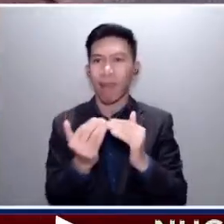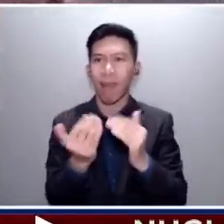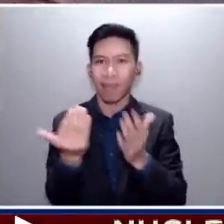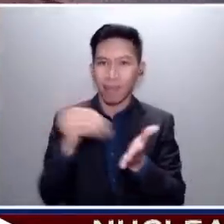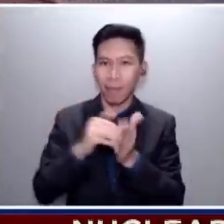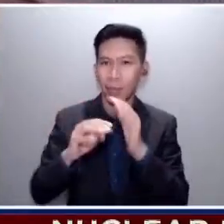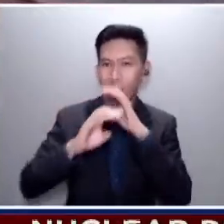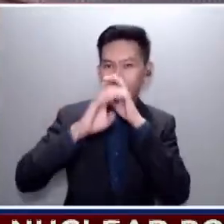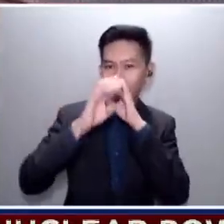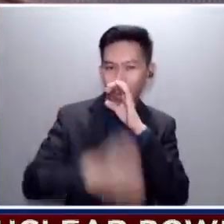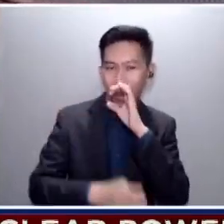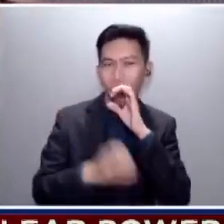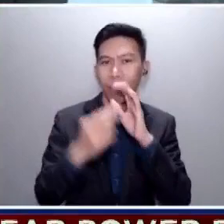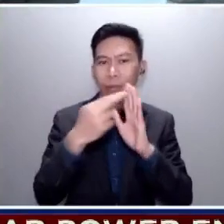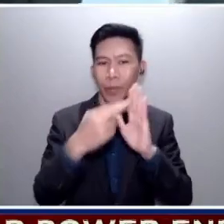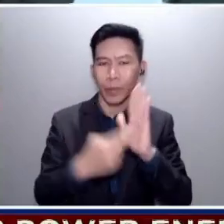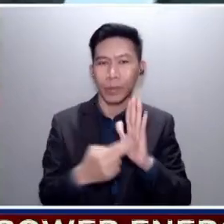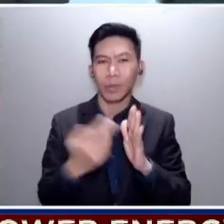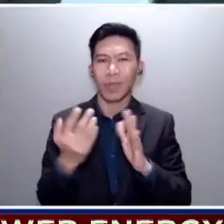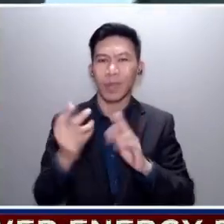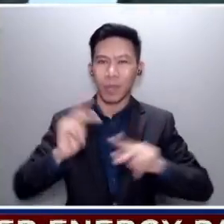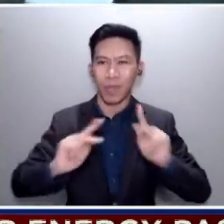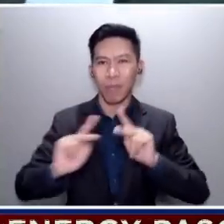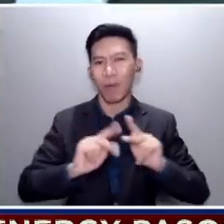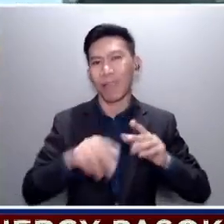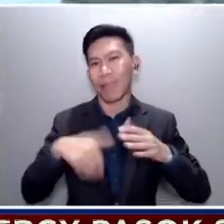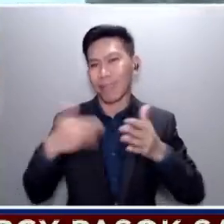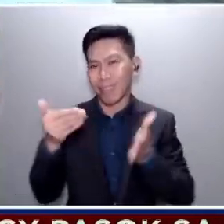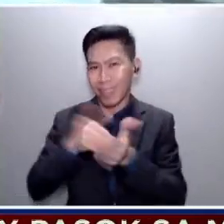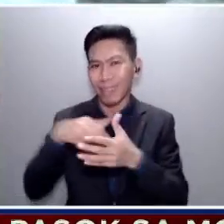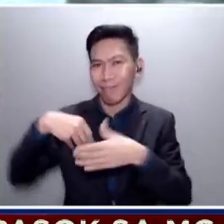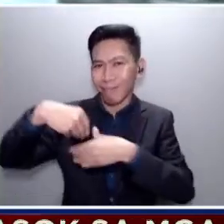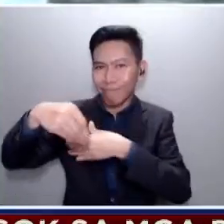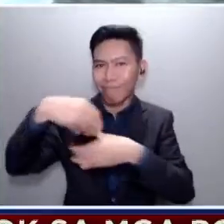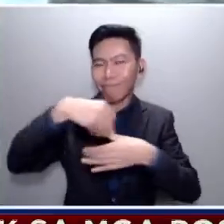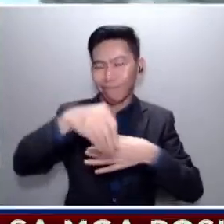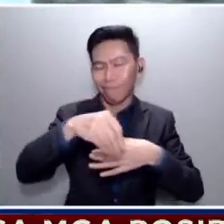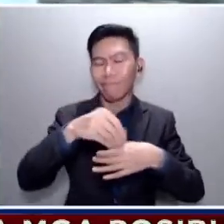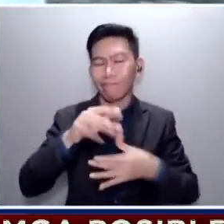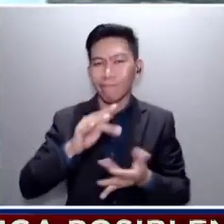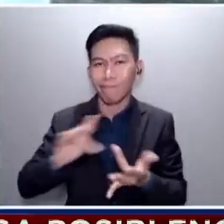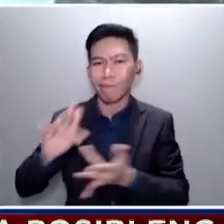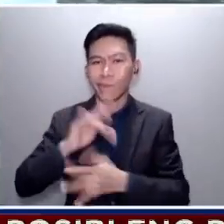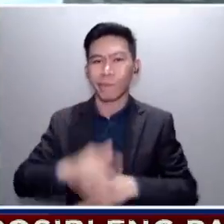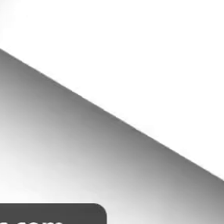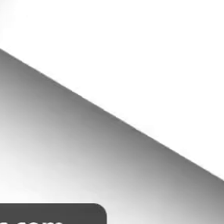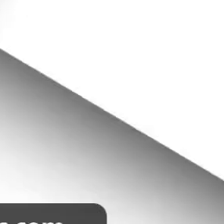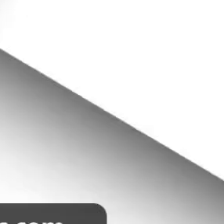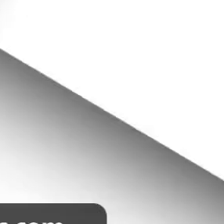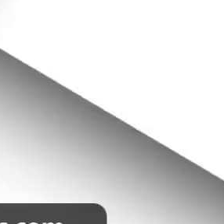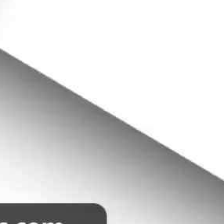marami na namang tao sa mga lansangan. Jack Batallones, ABS-CBN News.